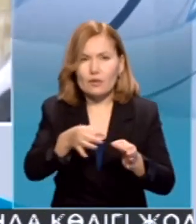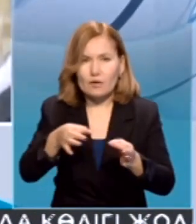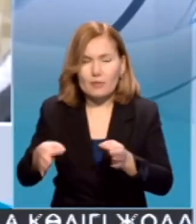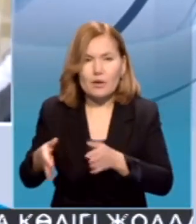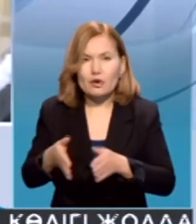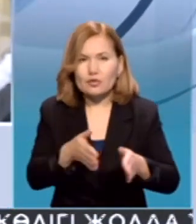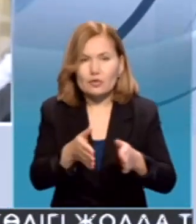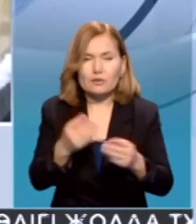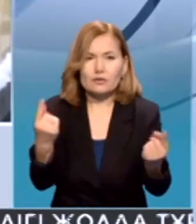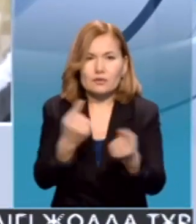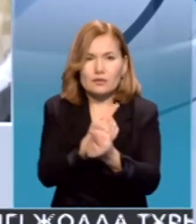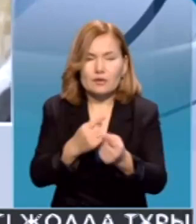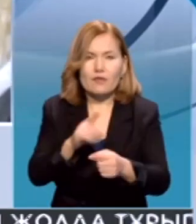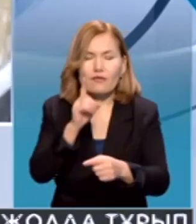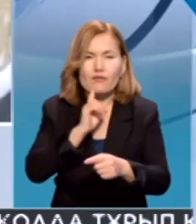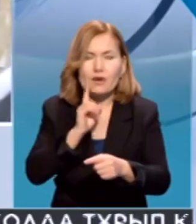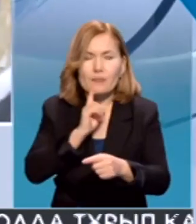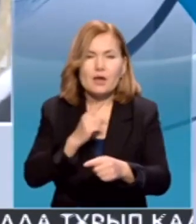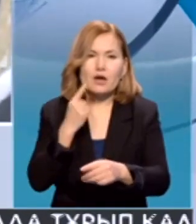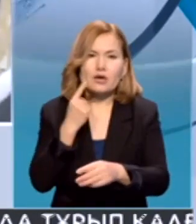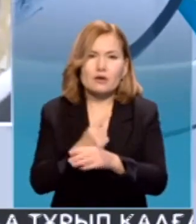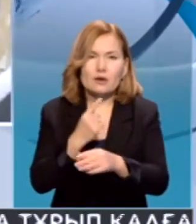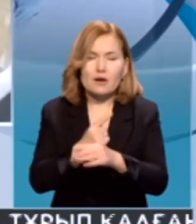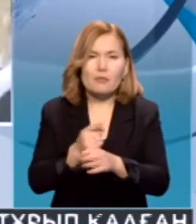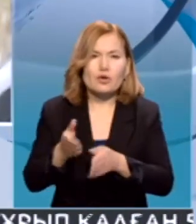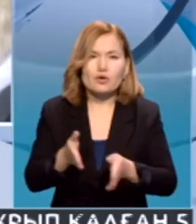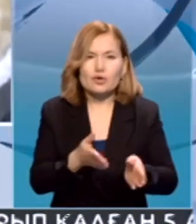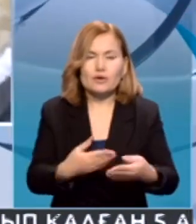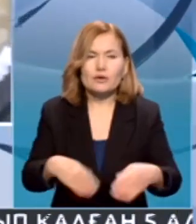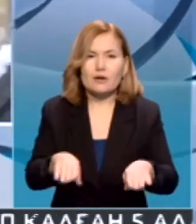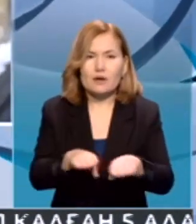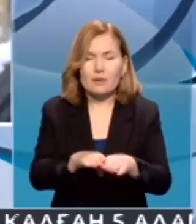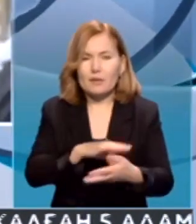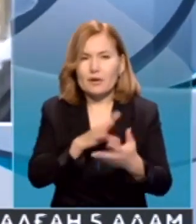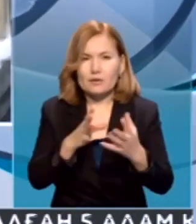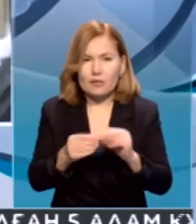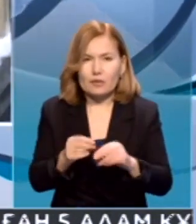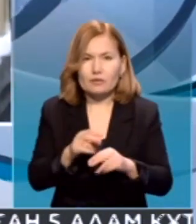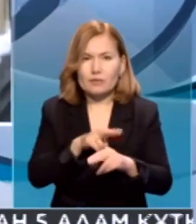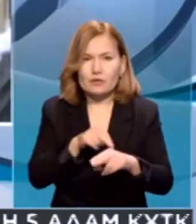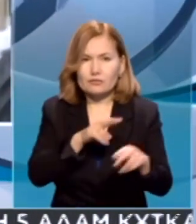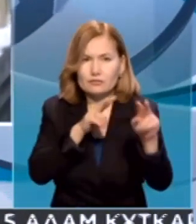қозғалысы жабылды. Автожолдардың жабық учаскелерінде бекеттер ұйымдастырылды.